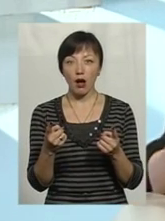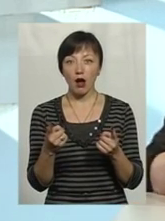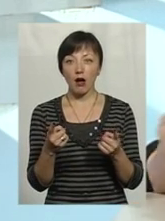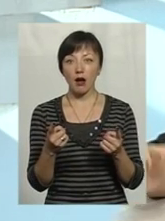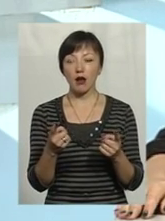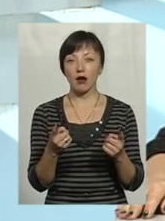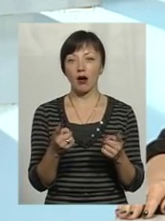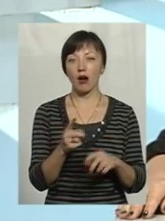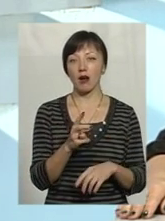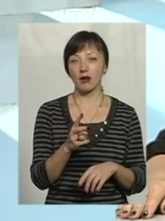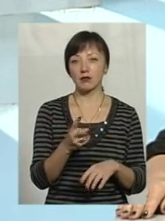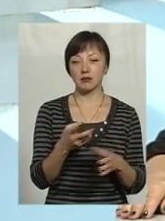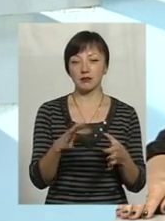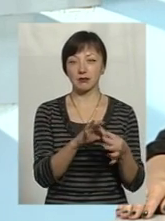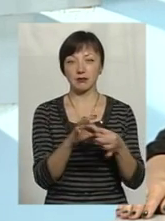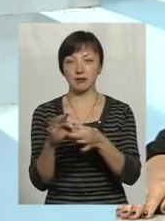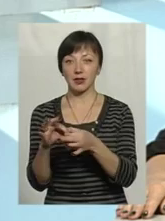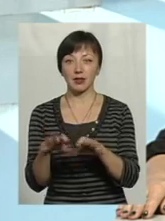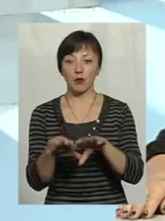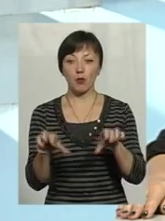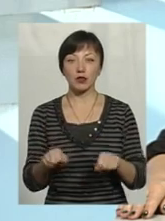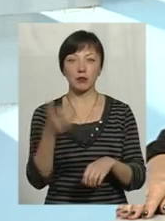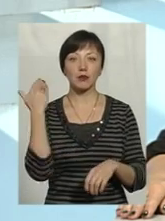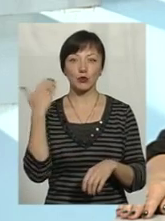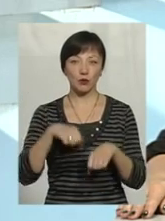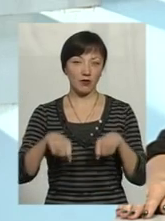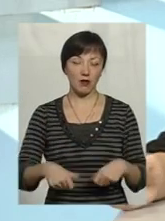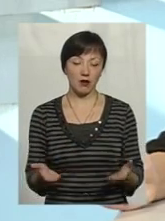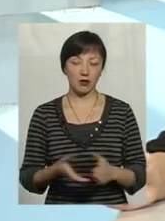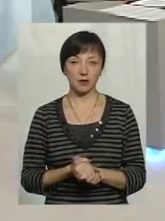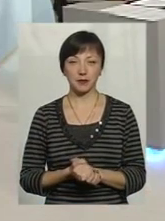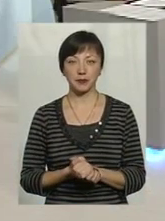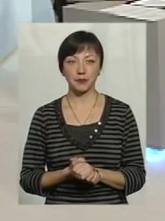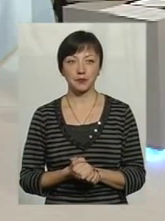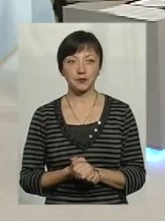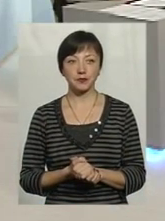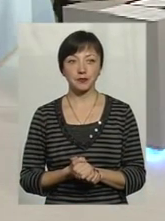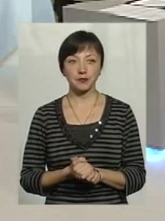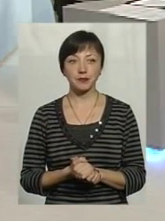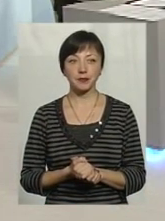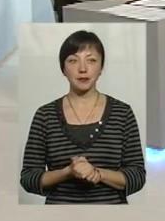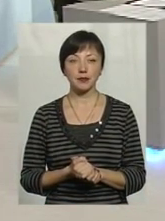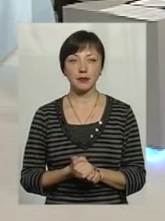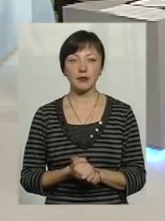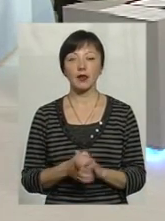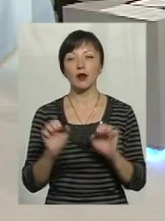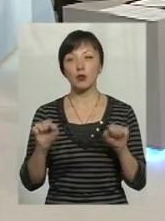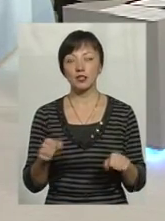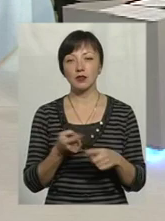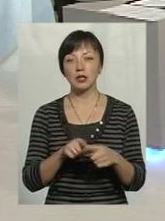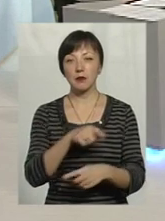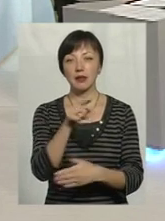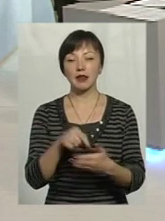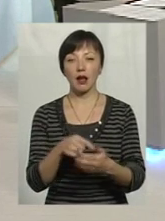пан Корнійчук тримається за посадовців минулої влади? Я думаю, що це, можливо, питання от